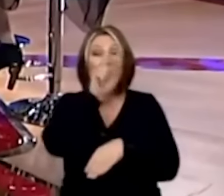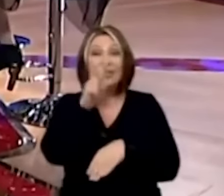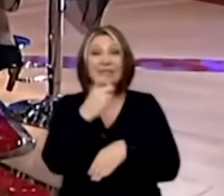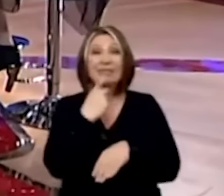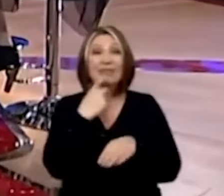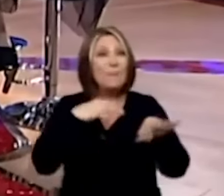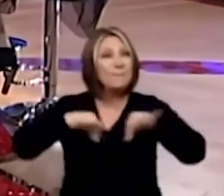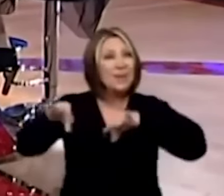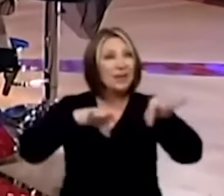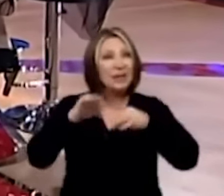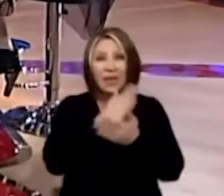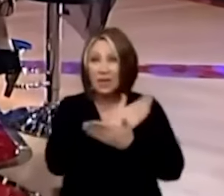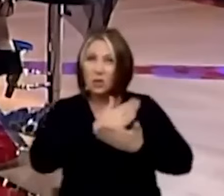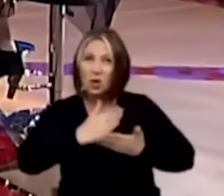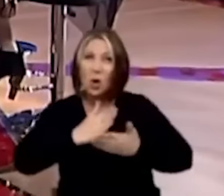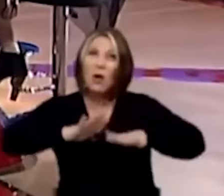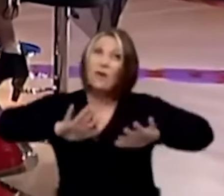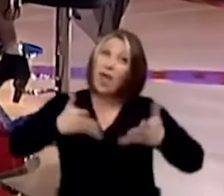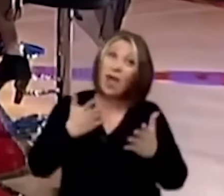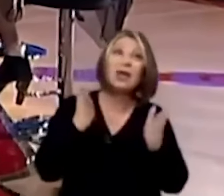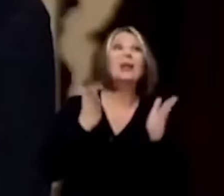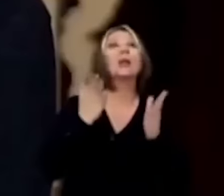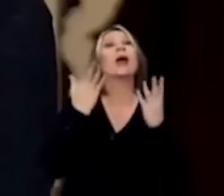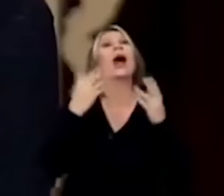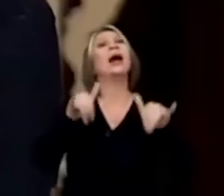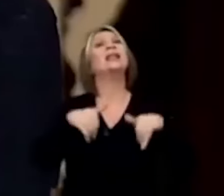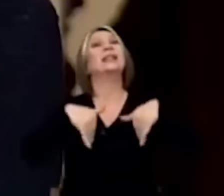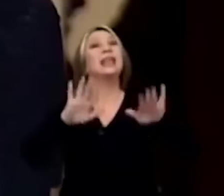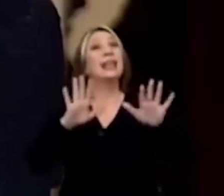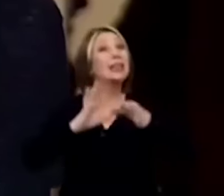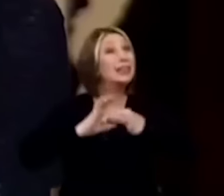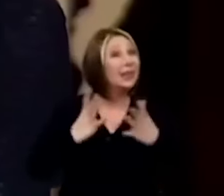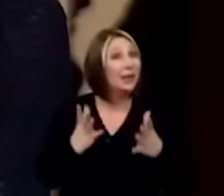yaşımdayken planladığım şekilde gidiyor ya da gitmiyor. Çünkü...